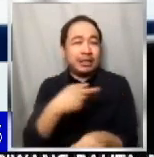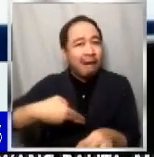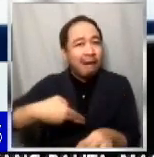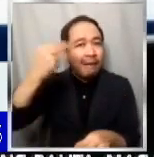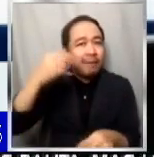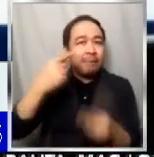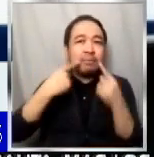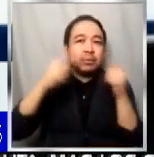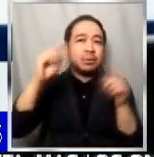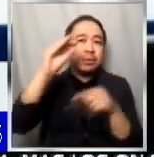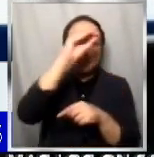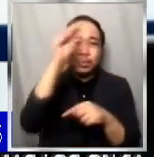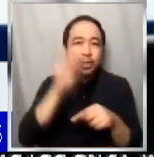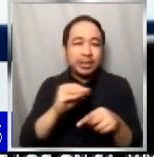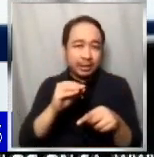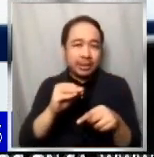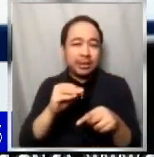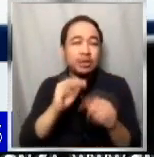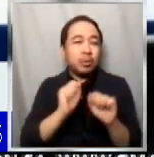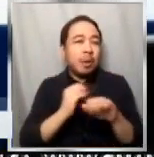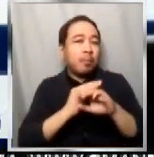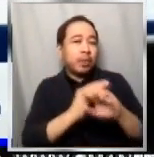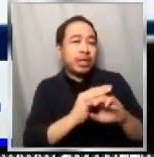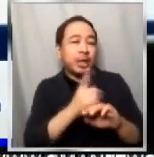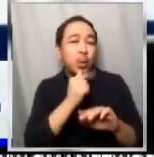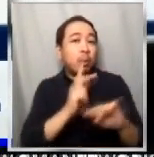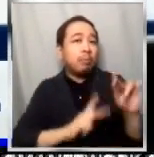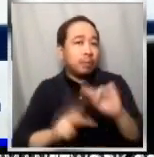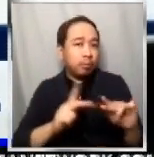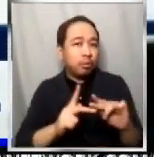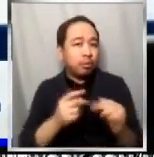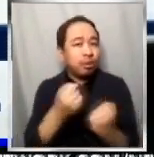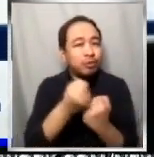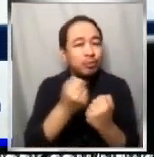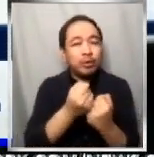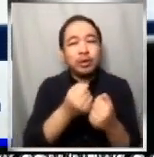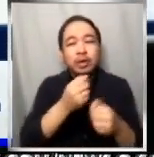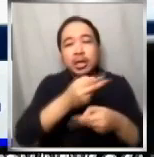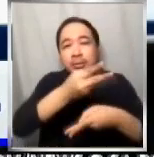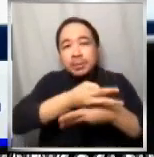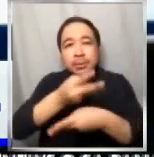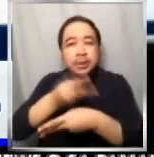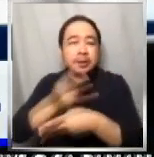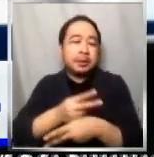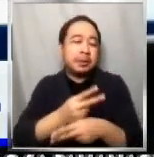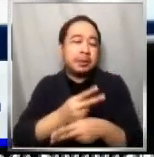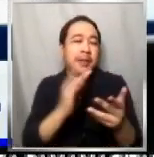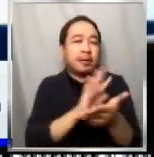will be naturally more exposed to COVID-19 infections